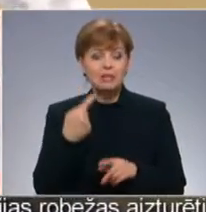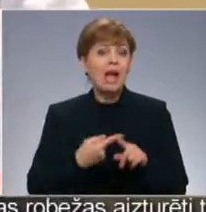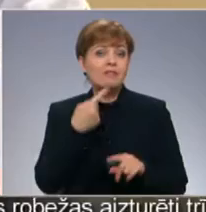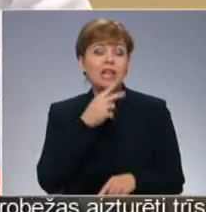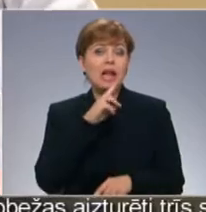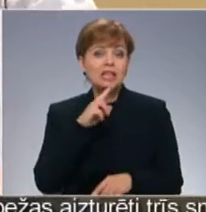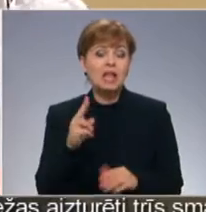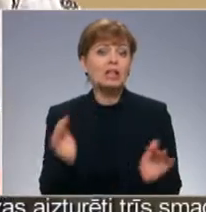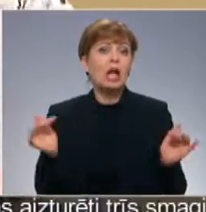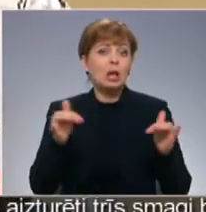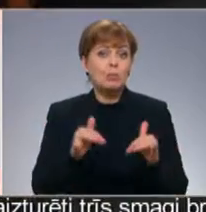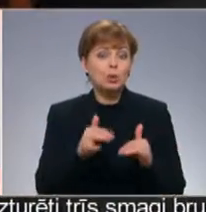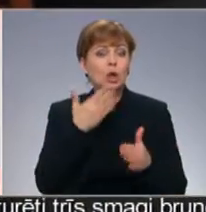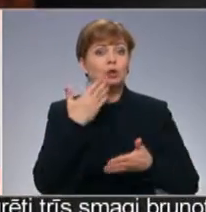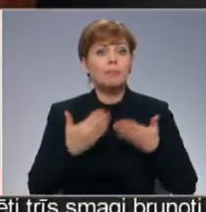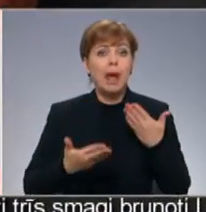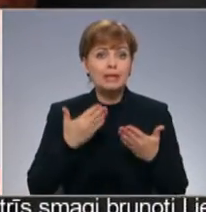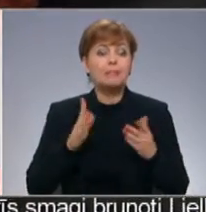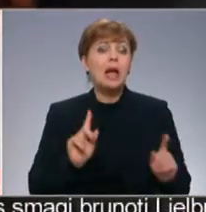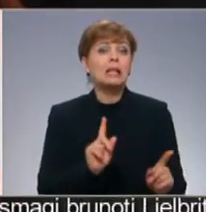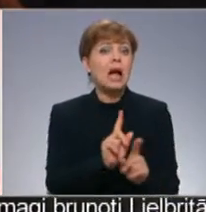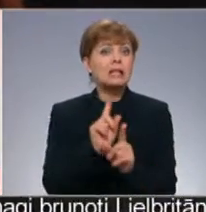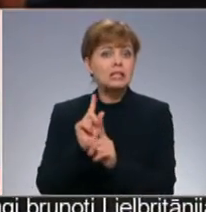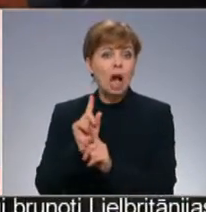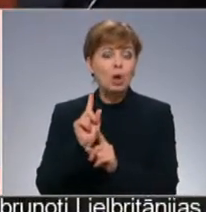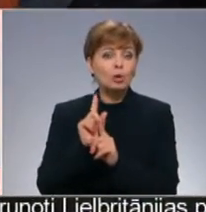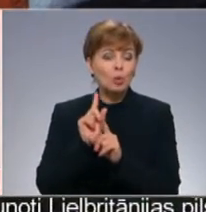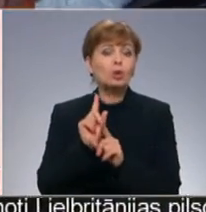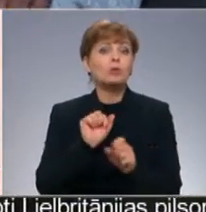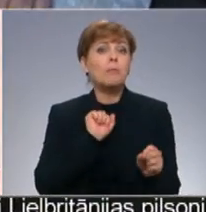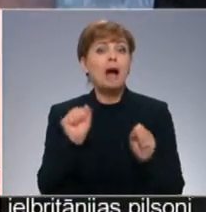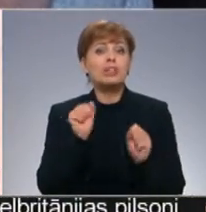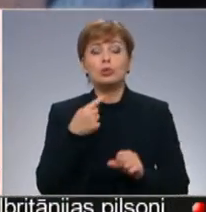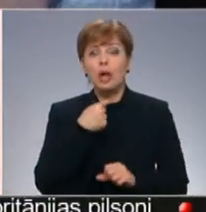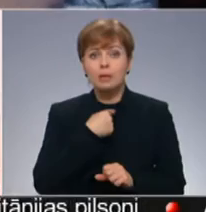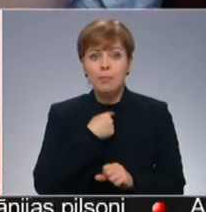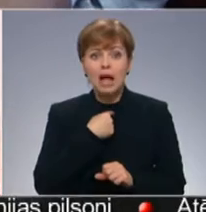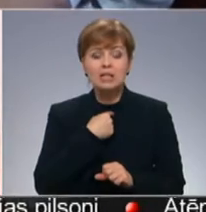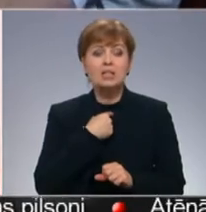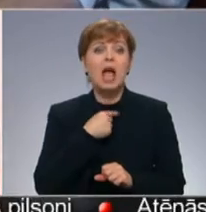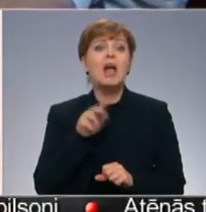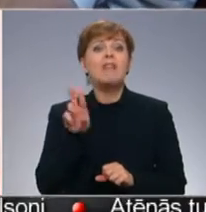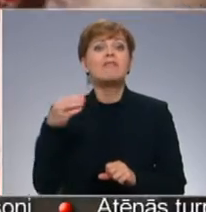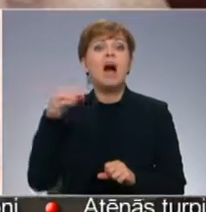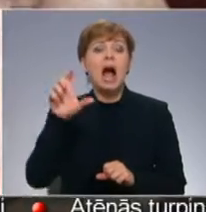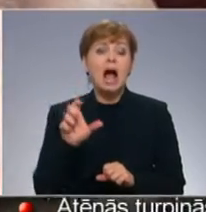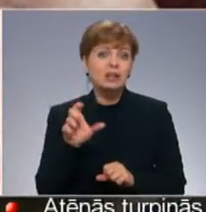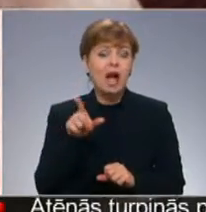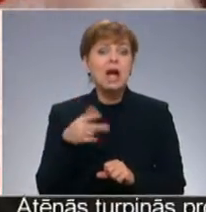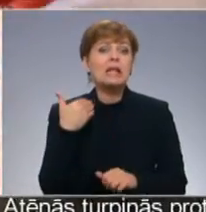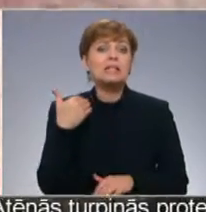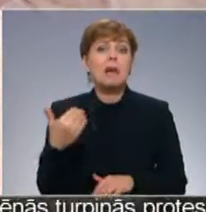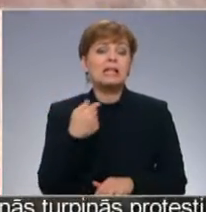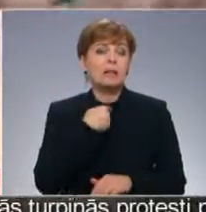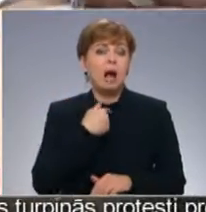nedēļā viņas pulcējas uz mēģinājumu, lai satiktos un izlocītu balsis. Velta Maļika ir Nīces garā sauciena un